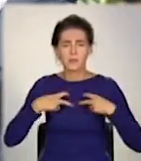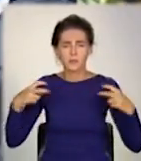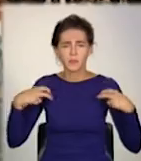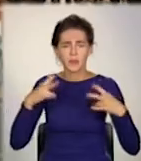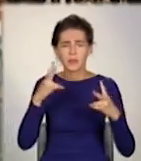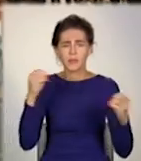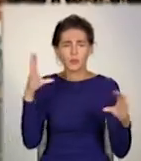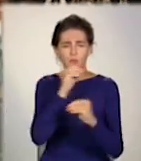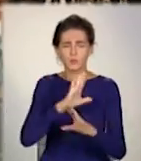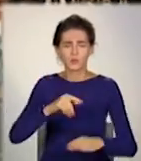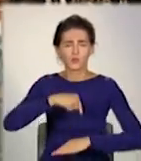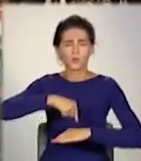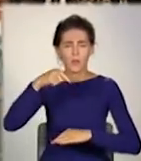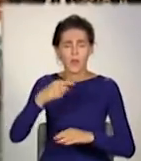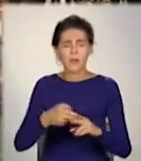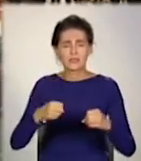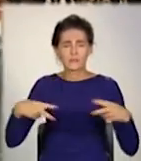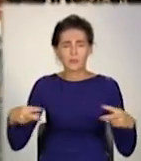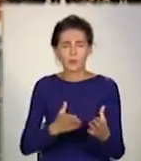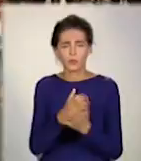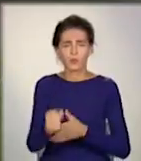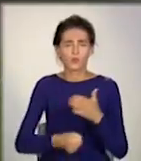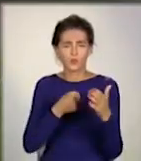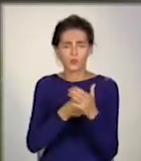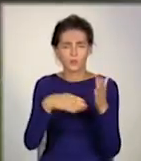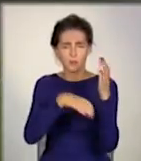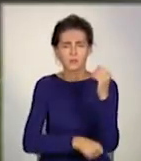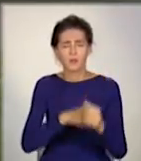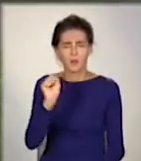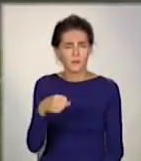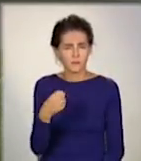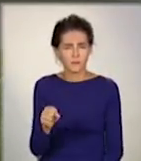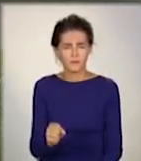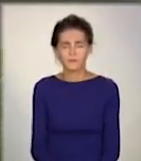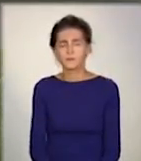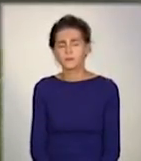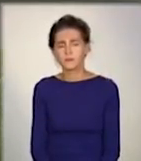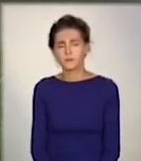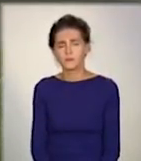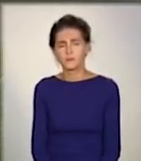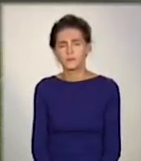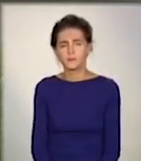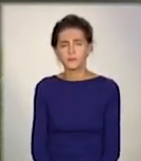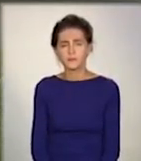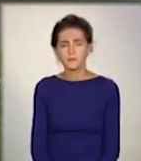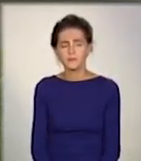встигають реагувати. Спецоперація триватиме до кінця серпня. Валентина Чурікова, Артем Карабецький, телеканал «Донбас».